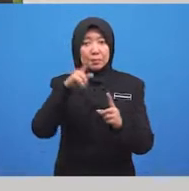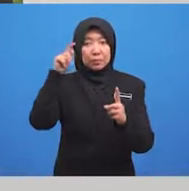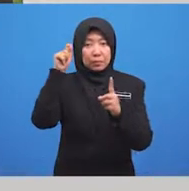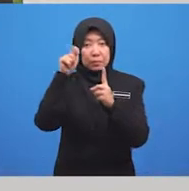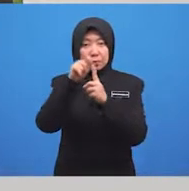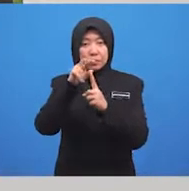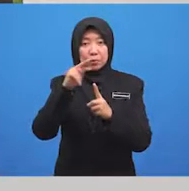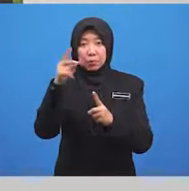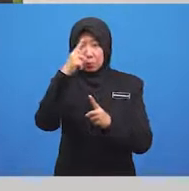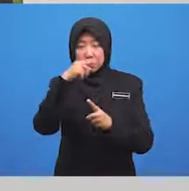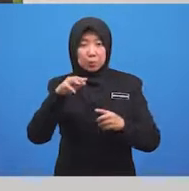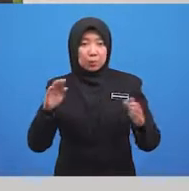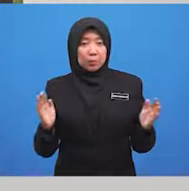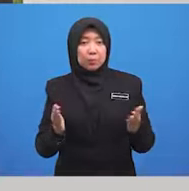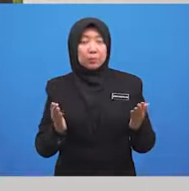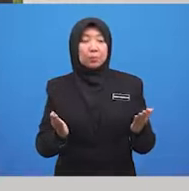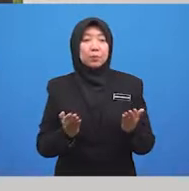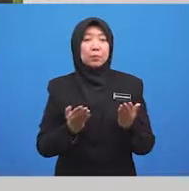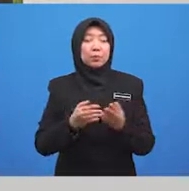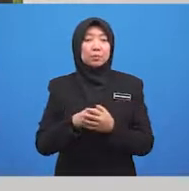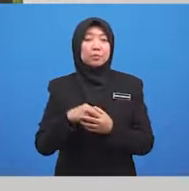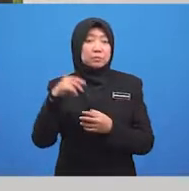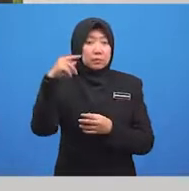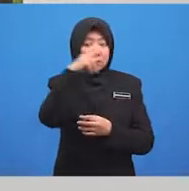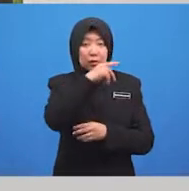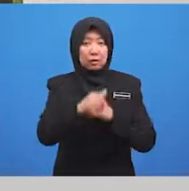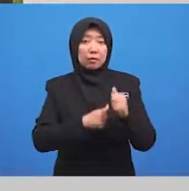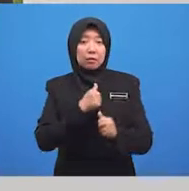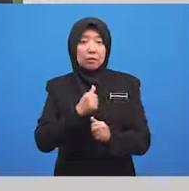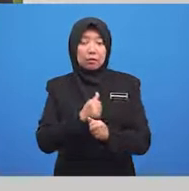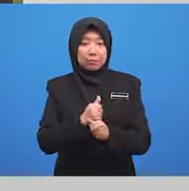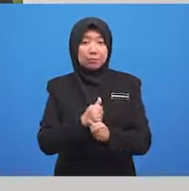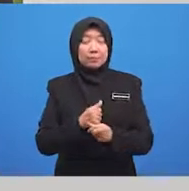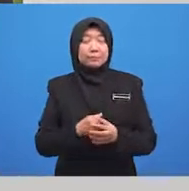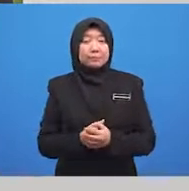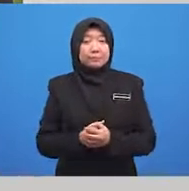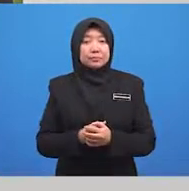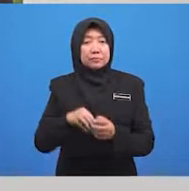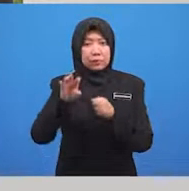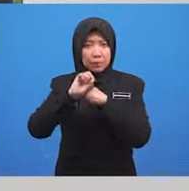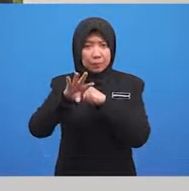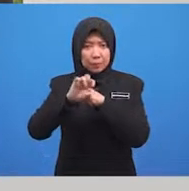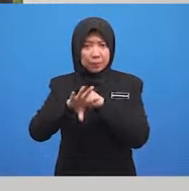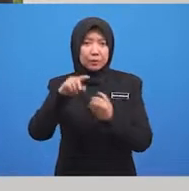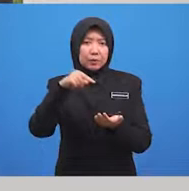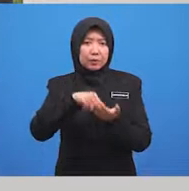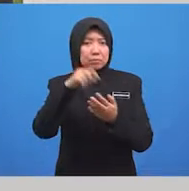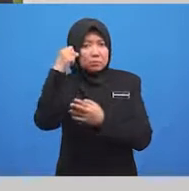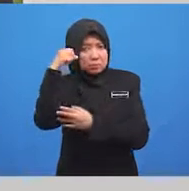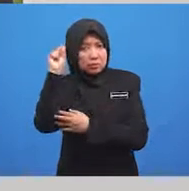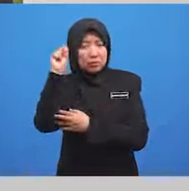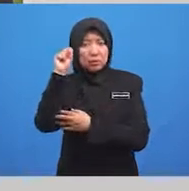memupuk pemeliharaan dan pemuliharaan alam semula jadi. Kempen ini memberi kesedaran